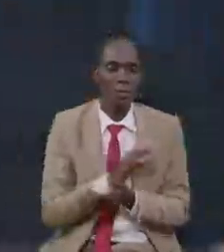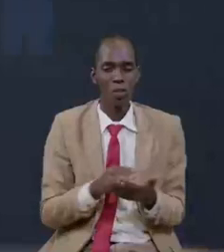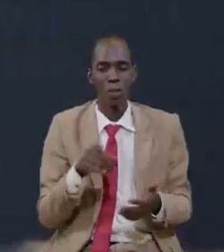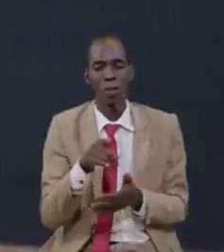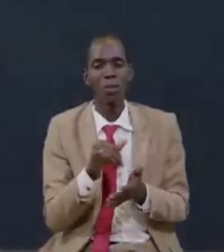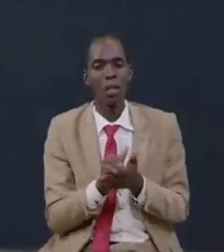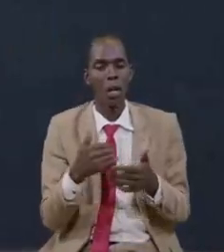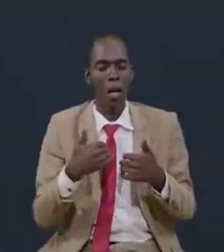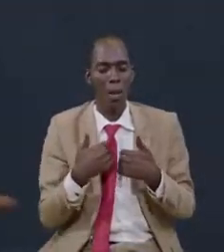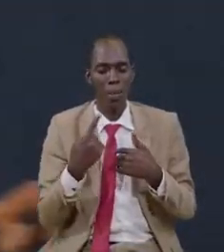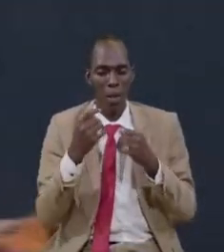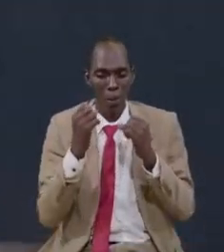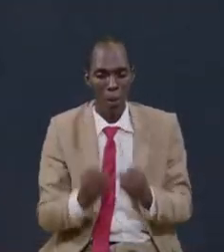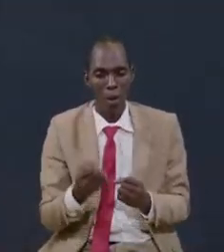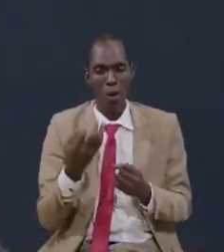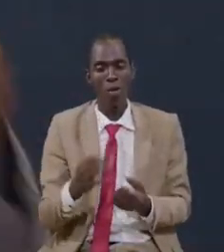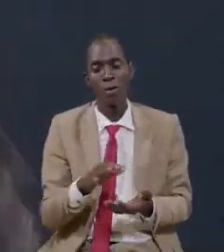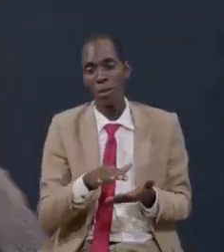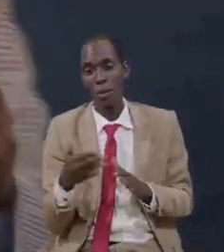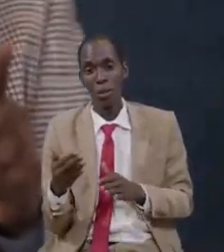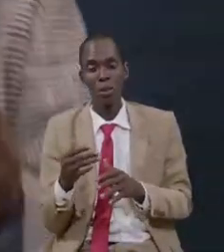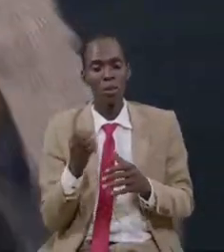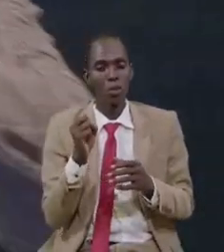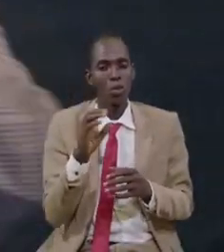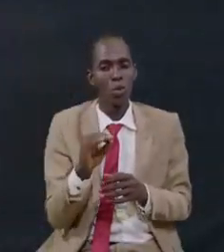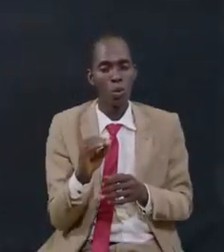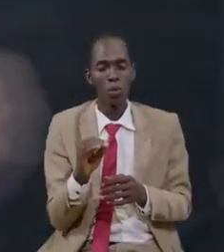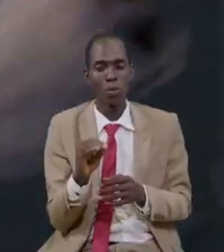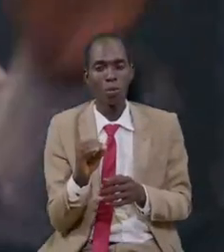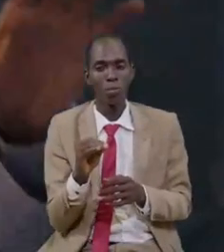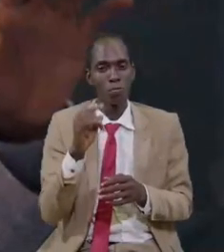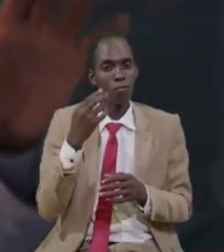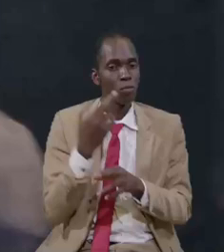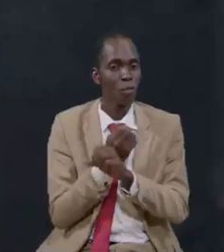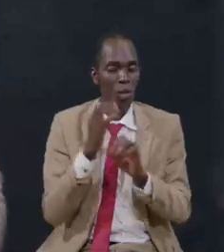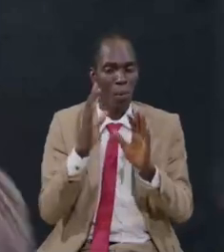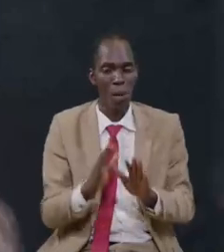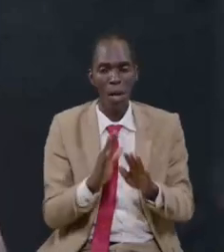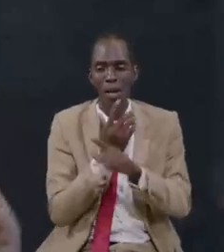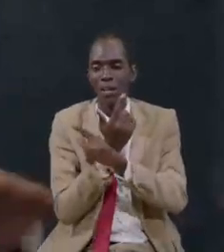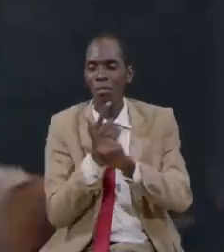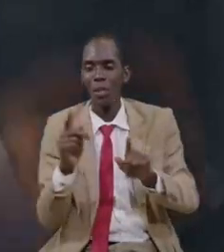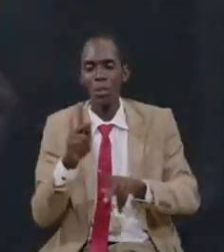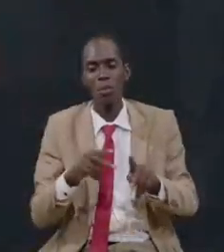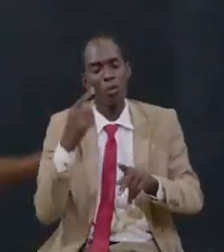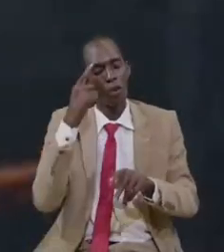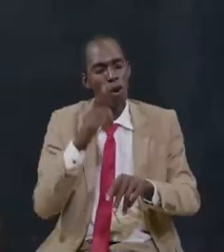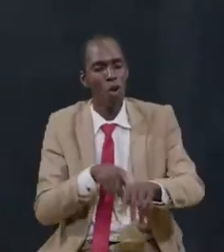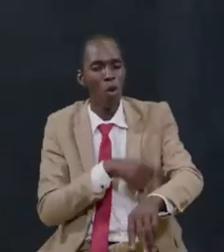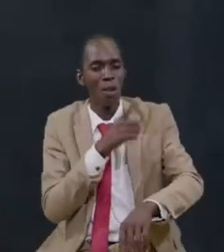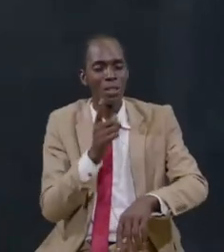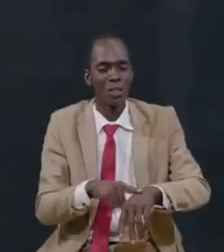puissance de la mort. Alors, la délivrance et la libération vient pour ceux-là qui pendant